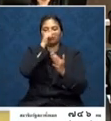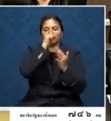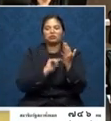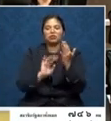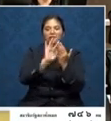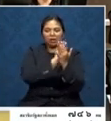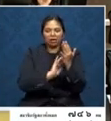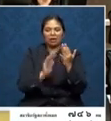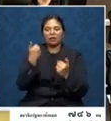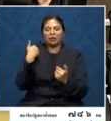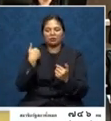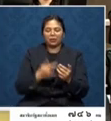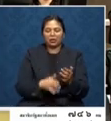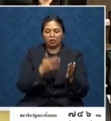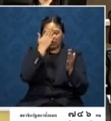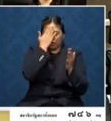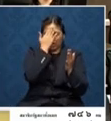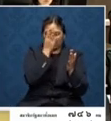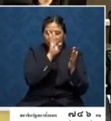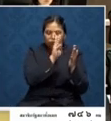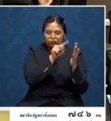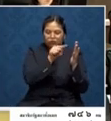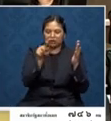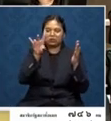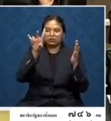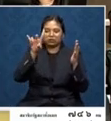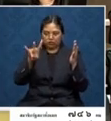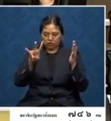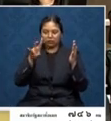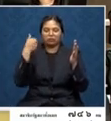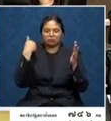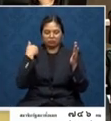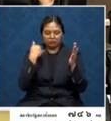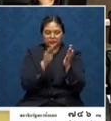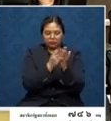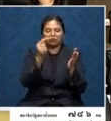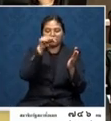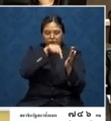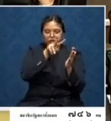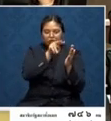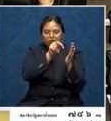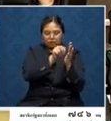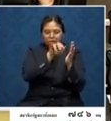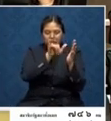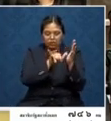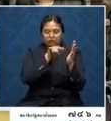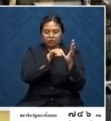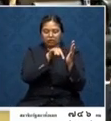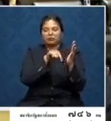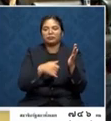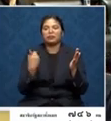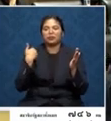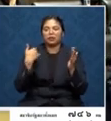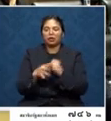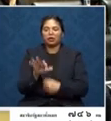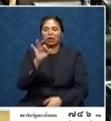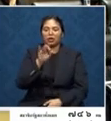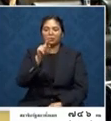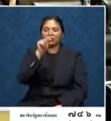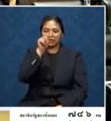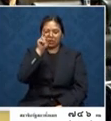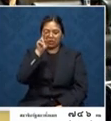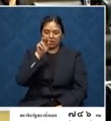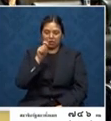ฐมนตรีหน้าที่6ถึงหน้าที่7ครับท่านประธานที่เคารพครับปัจจุบันไทยมีความตกลงเสรีทางการค้าหรือ